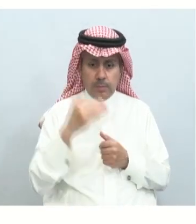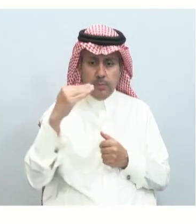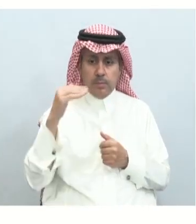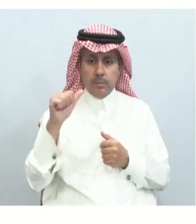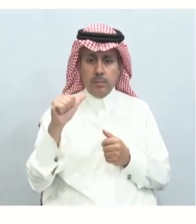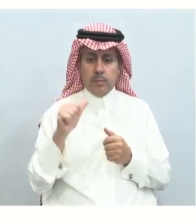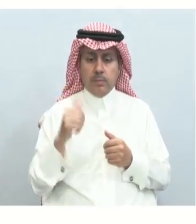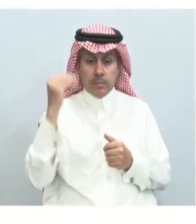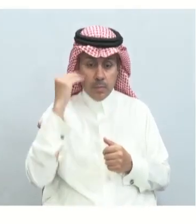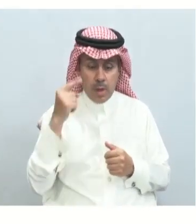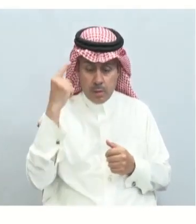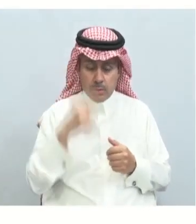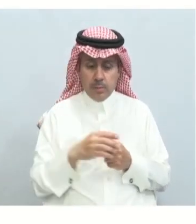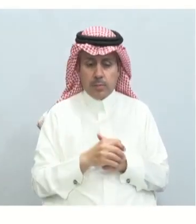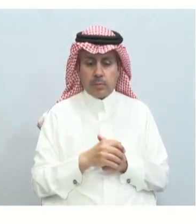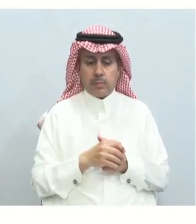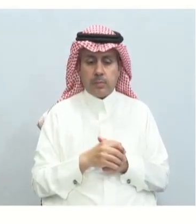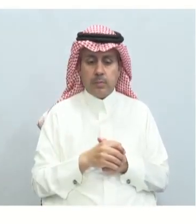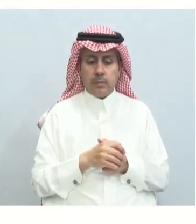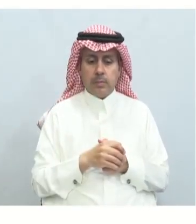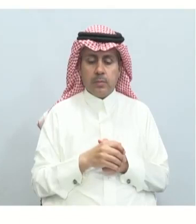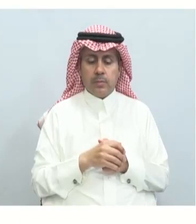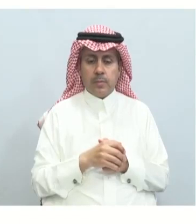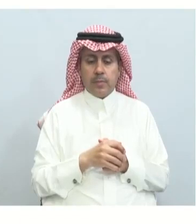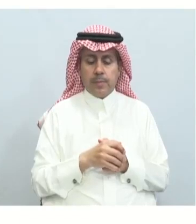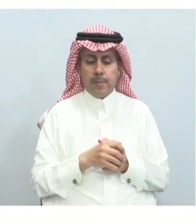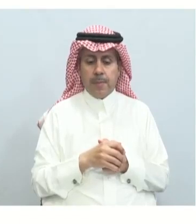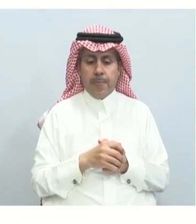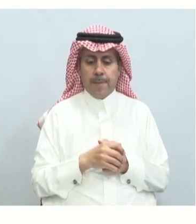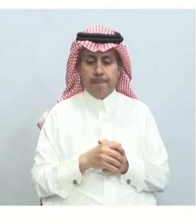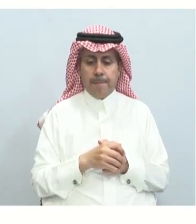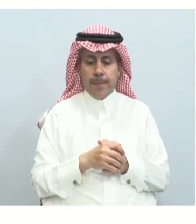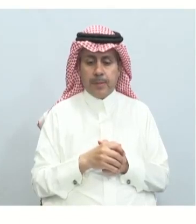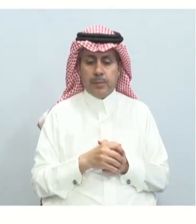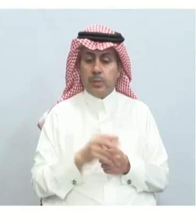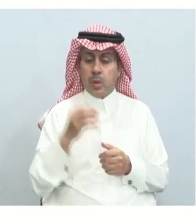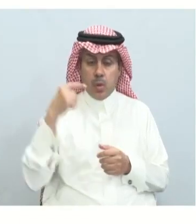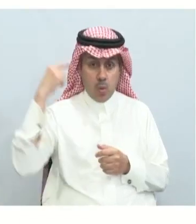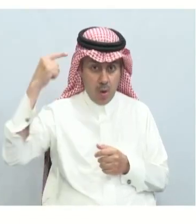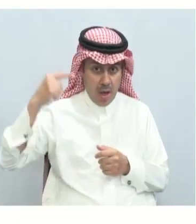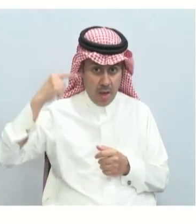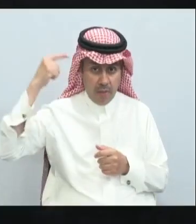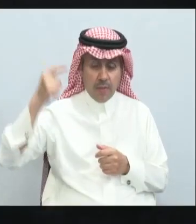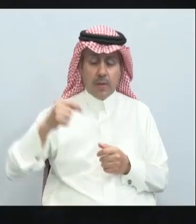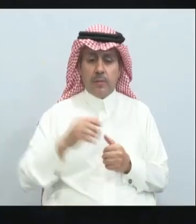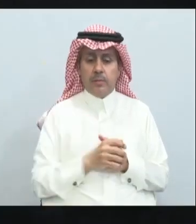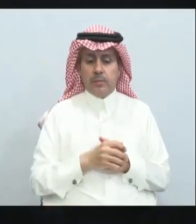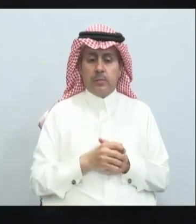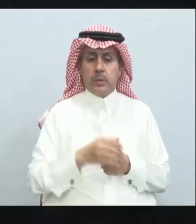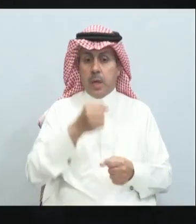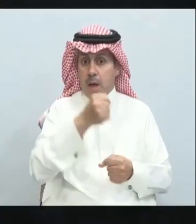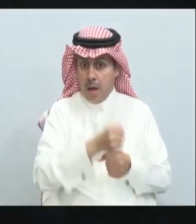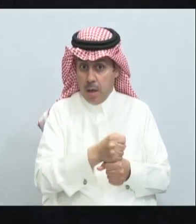امراه اجنبيه وهذه محرمه لهذا الاشكال وهكذا اذا نلاحظ الان اريد ان اصل الى